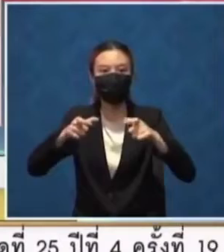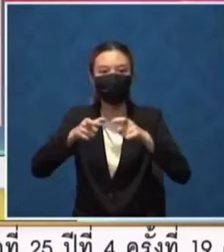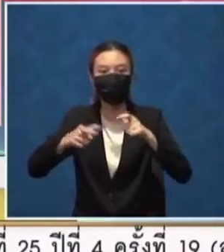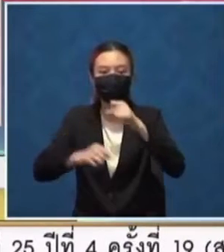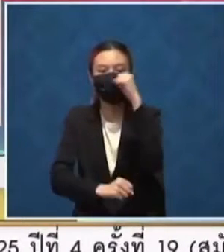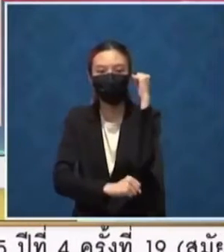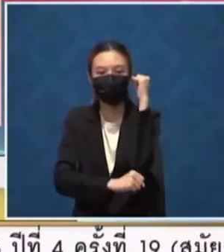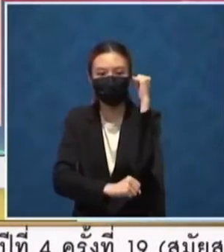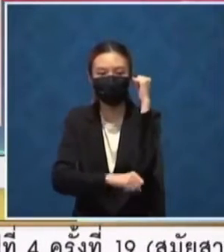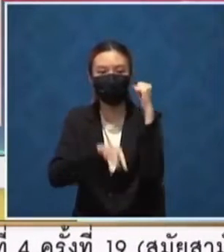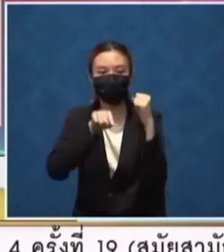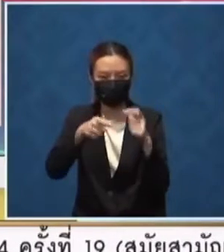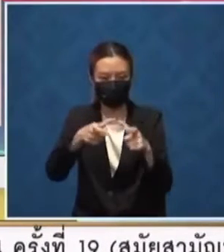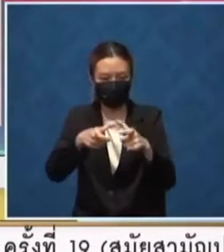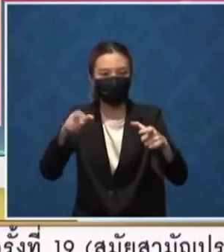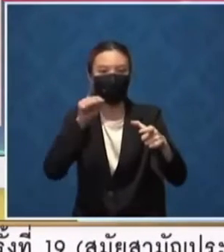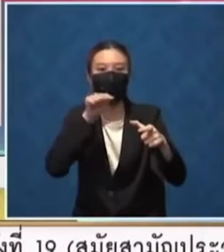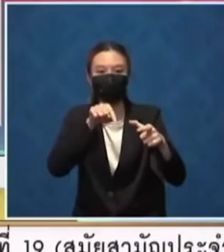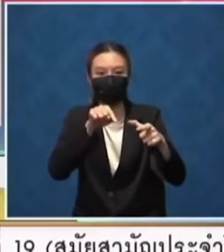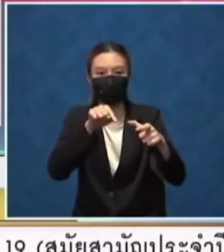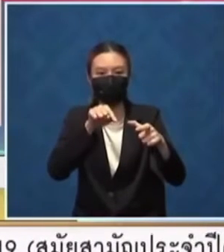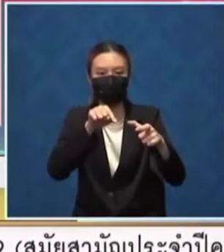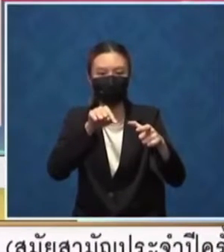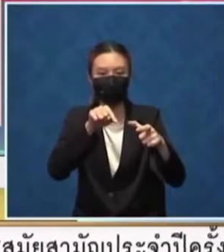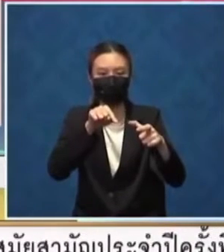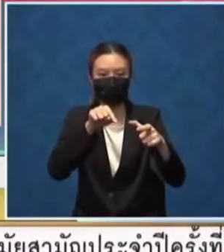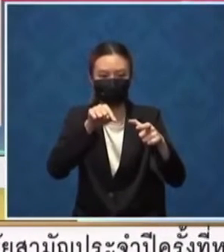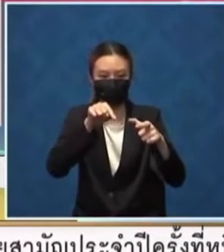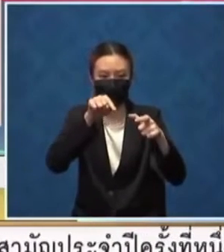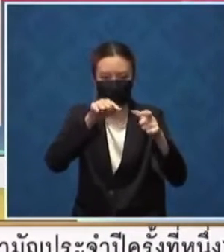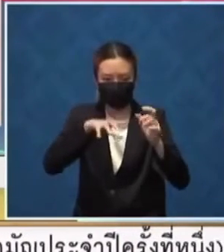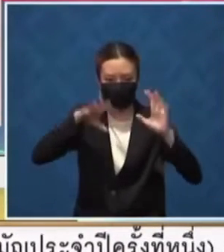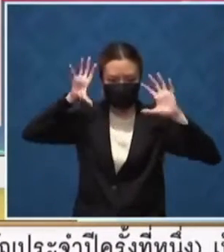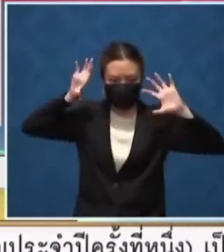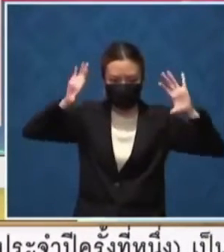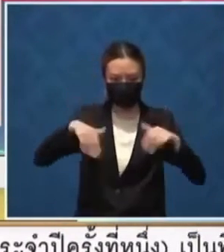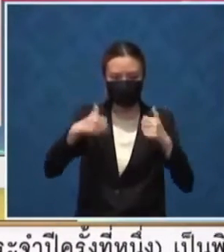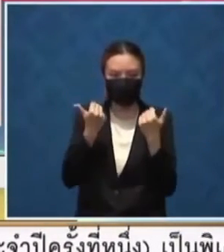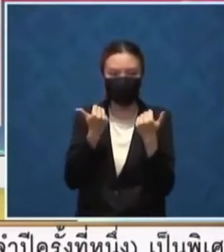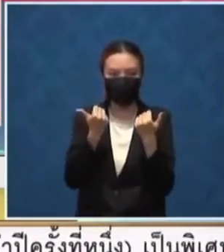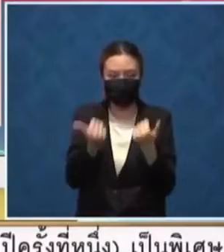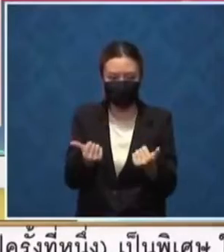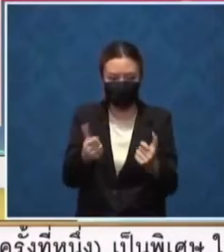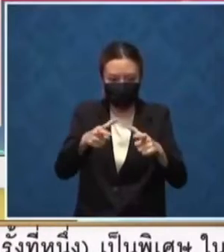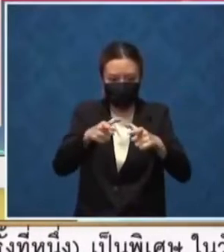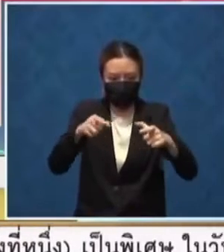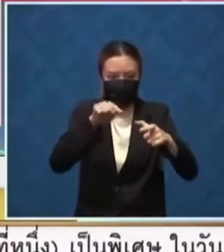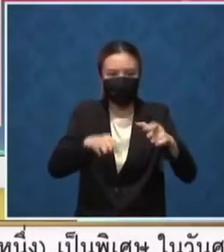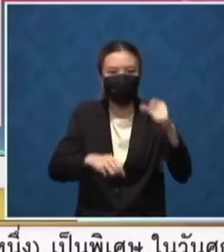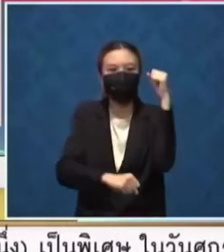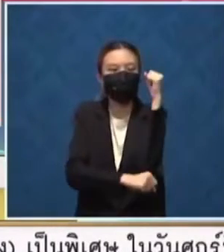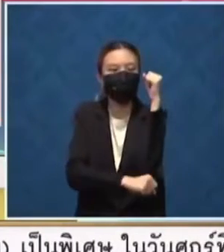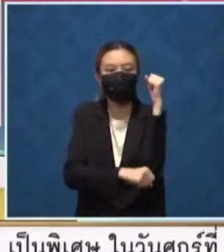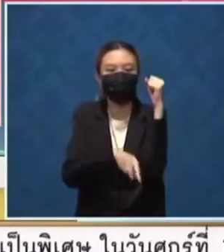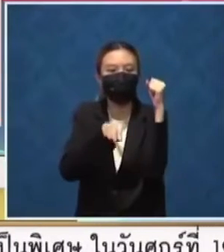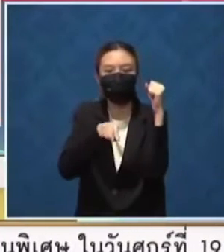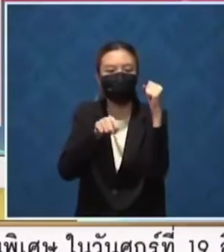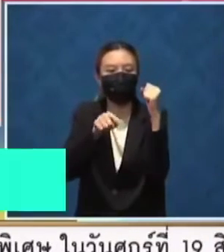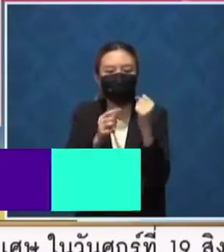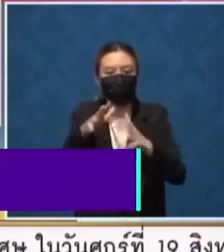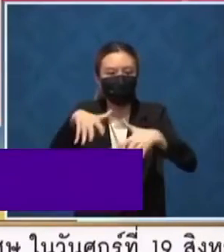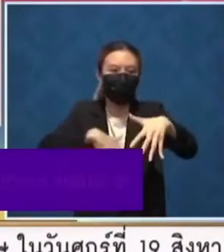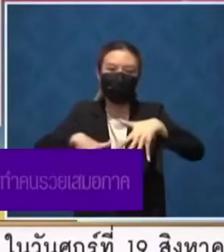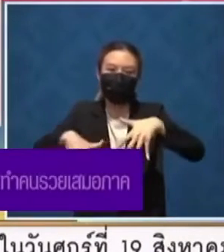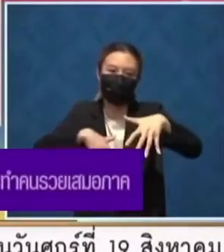ทิ้งเลยถ้าเขาได้มาเป็นรัฐบาลก็คือคุณอุบลศักดิ์บัวหลวงงามส.ส.ลพบุรีของทางพรรคเพื่อไทย